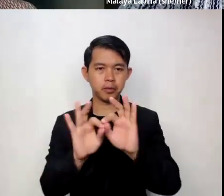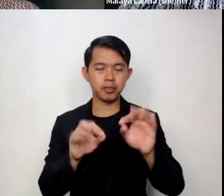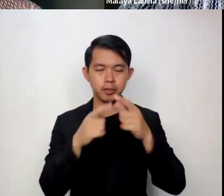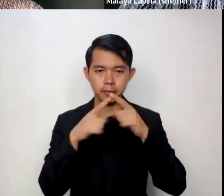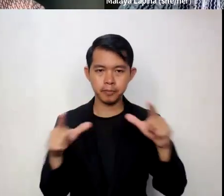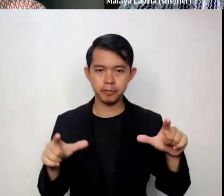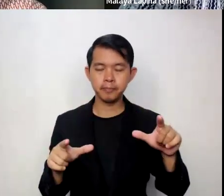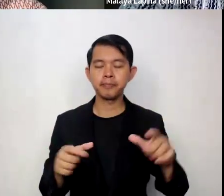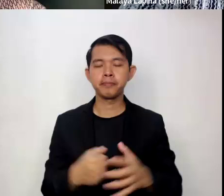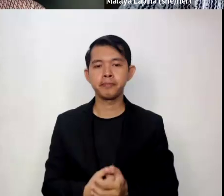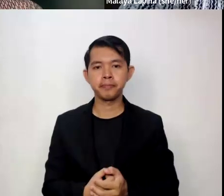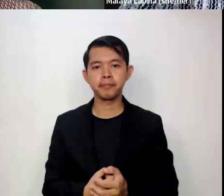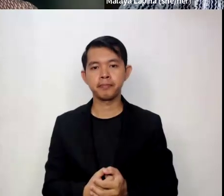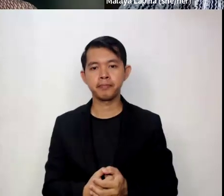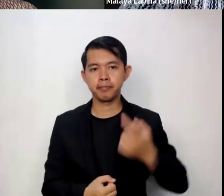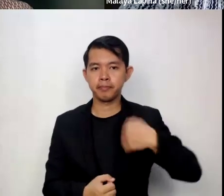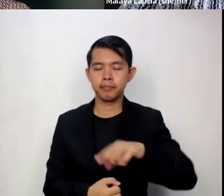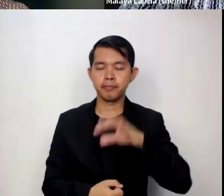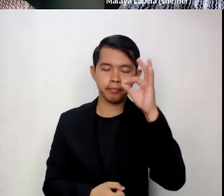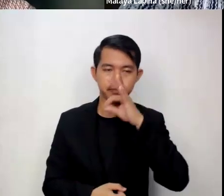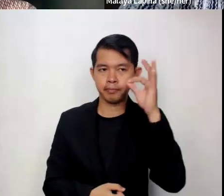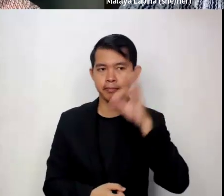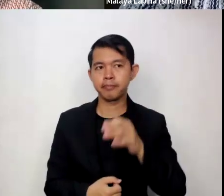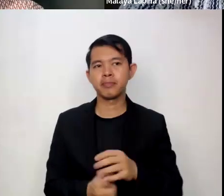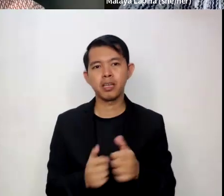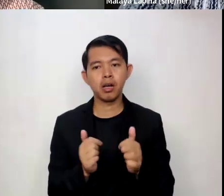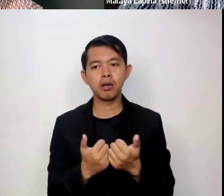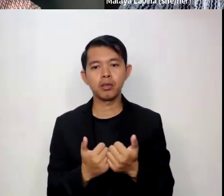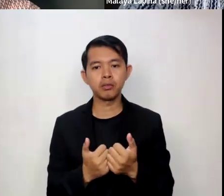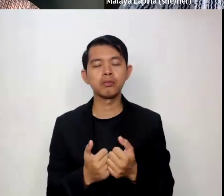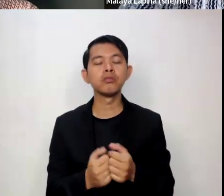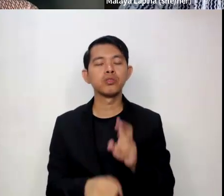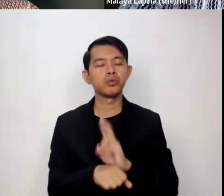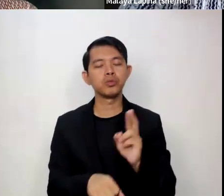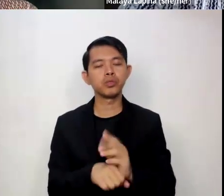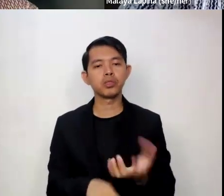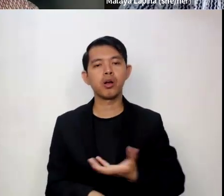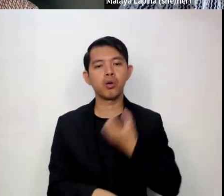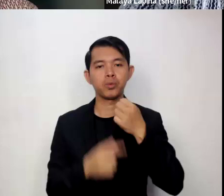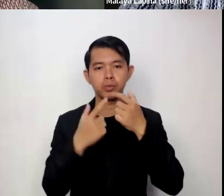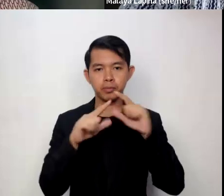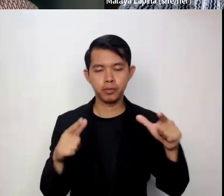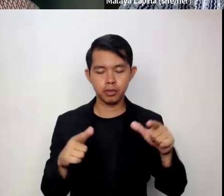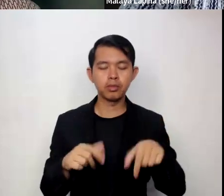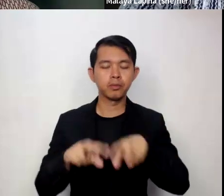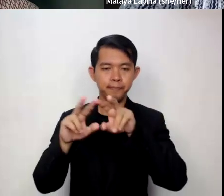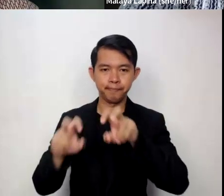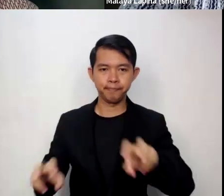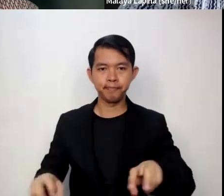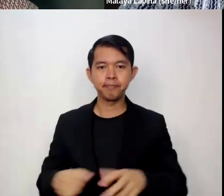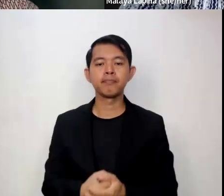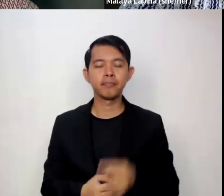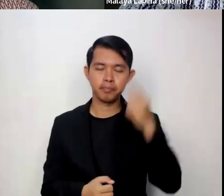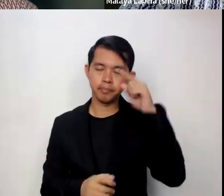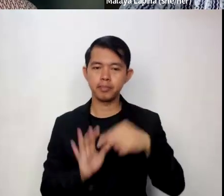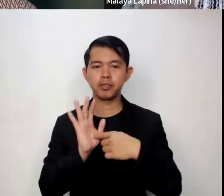wika natin bilang mga Pilipino. And one way of doing that is using our language in doing a research. So para ipakita